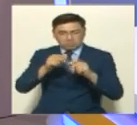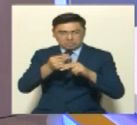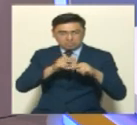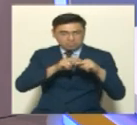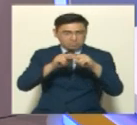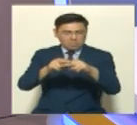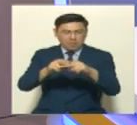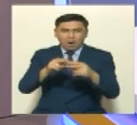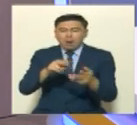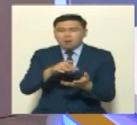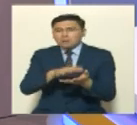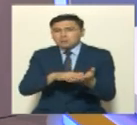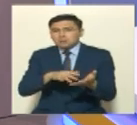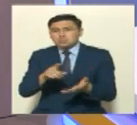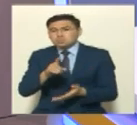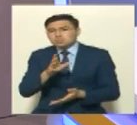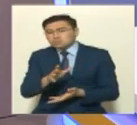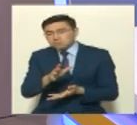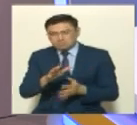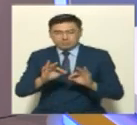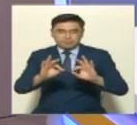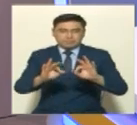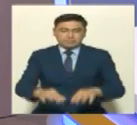может грозить, разбирался наш корреспондент.